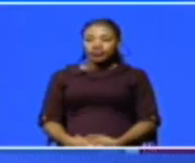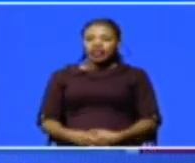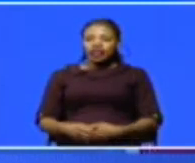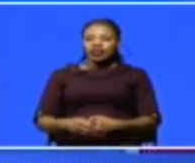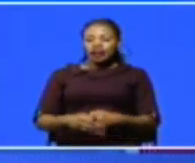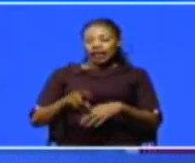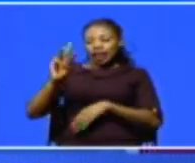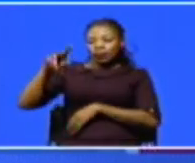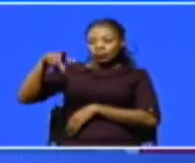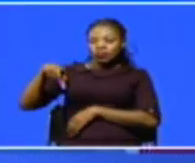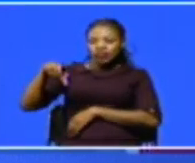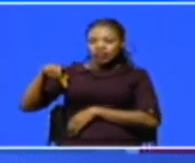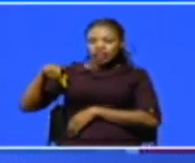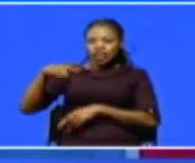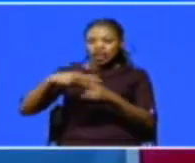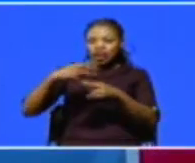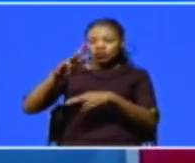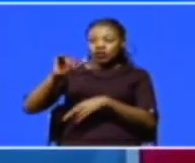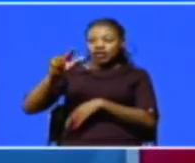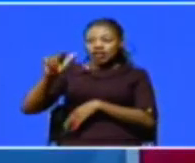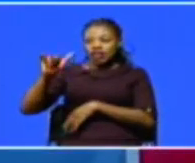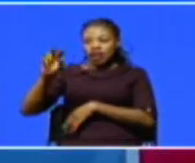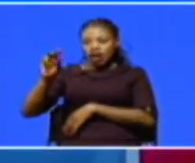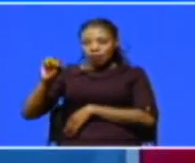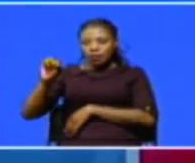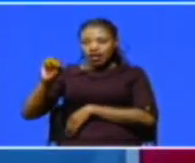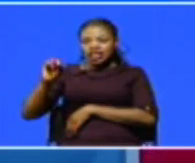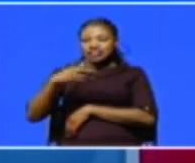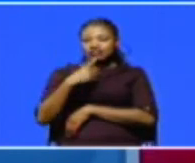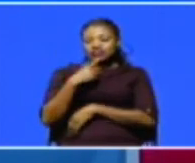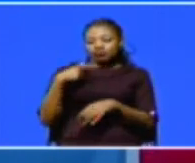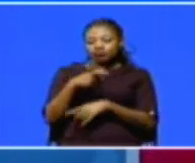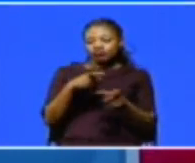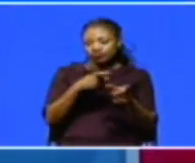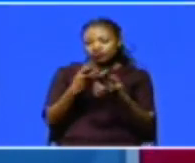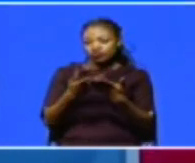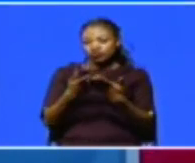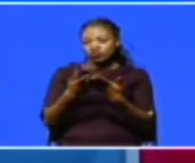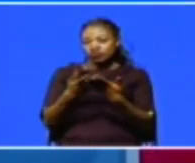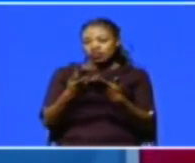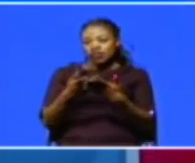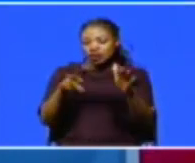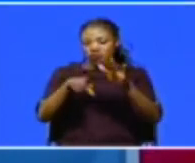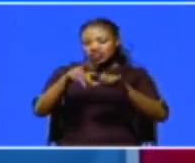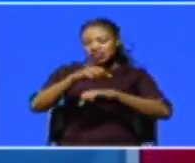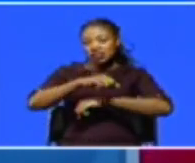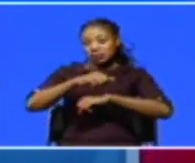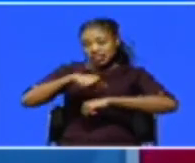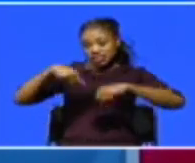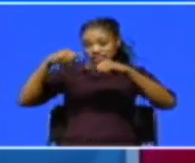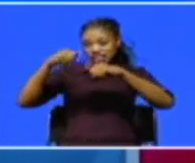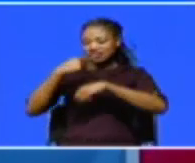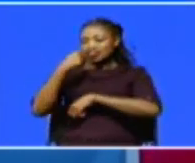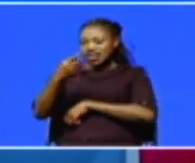Mtazamaji, mbunge wa Tiaty William Kamket amemsuta naibu wa rais William Ruto kuhusu matamshi yake kuwa chama cha Jubilee kimetekwa nyara